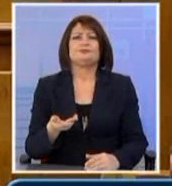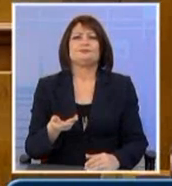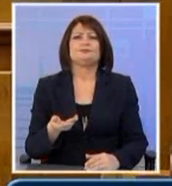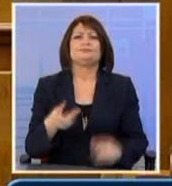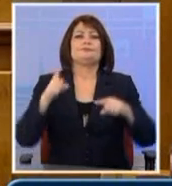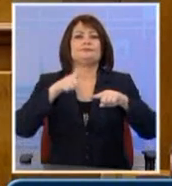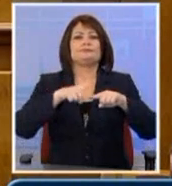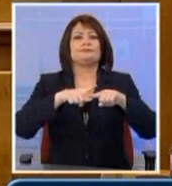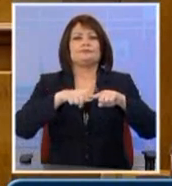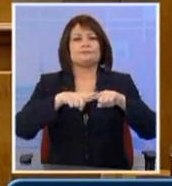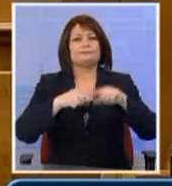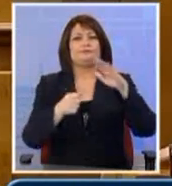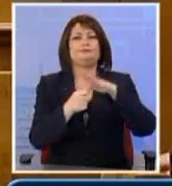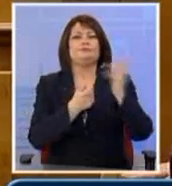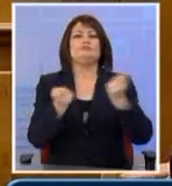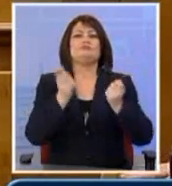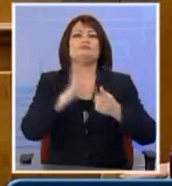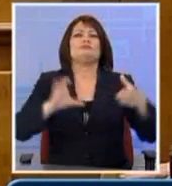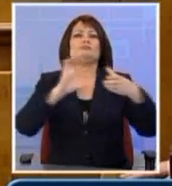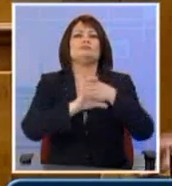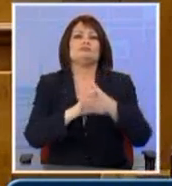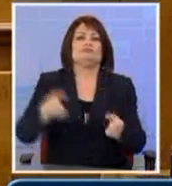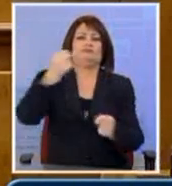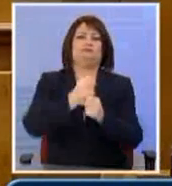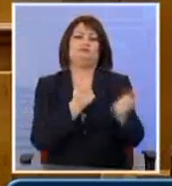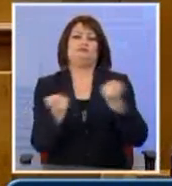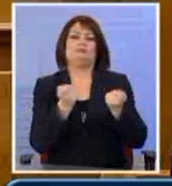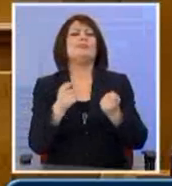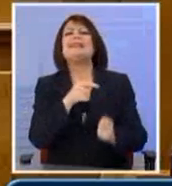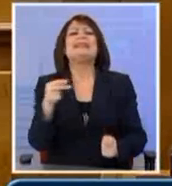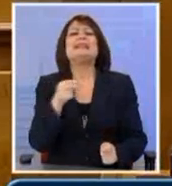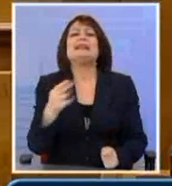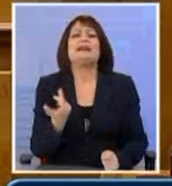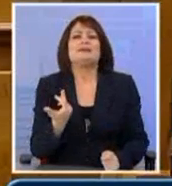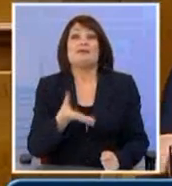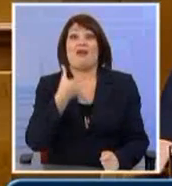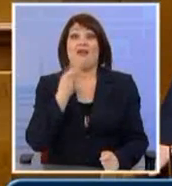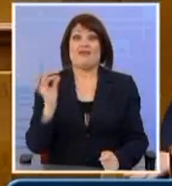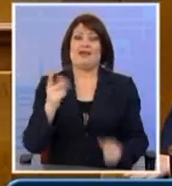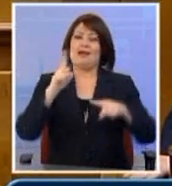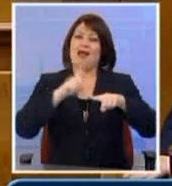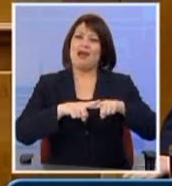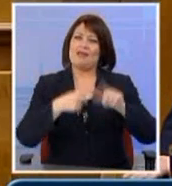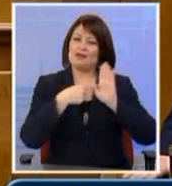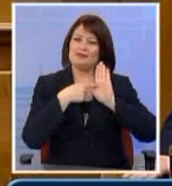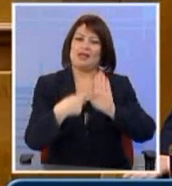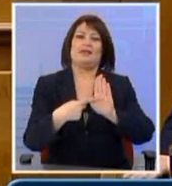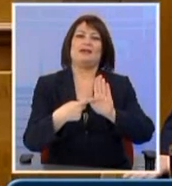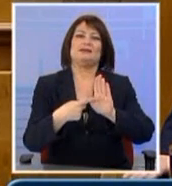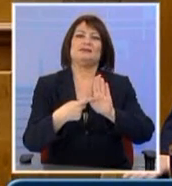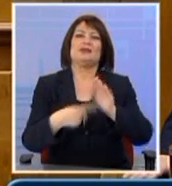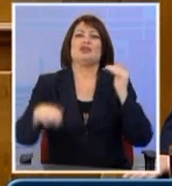της ελληνικής προεδρίας. Τι είναι η ελληνική προεδρία? Είναι μια ευκαιρία η Ελλάδα να δείξει το πρόσωπο της